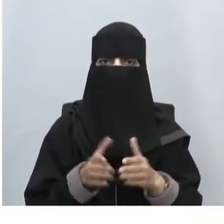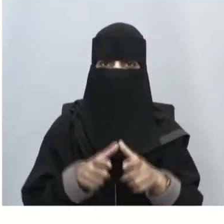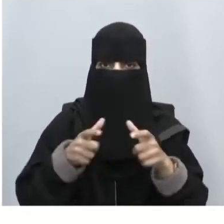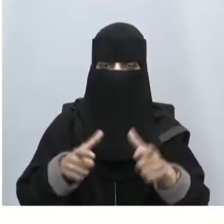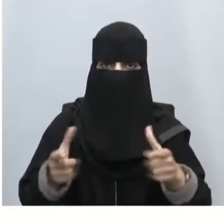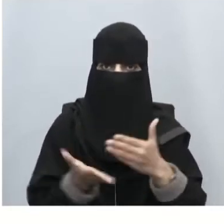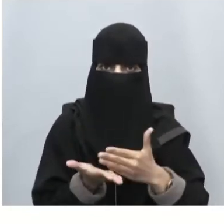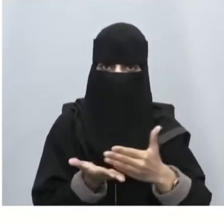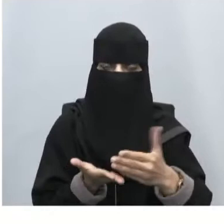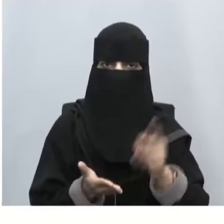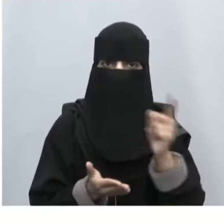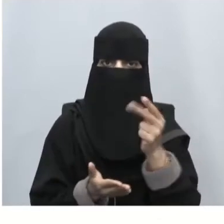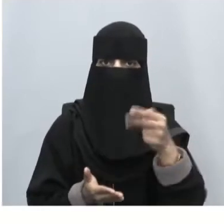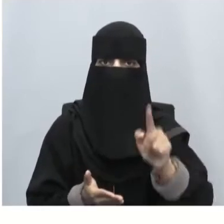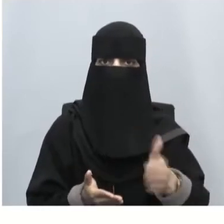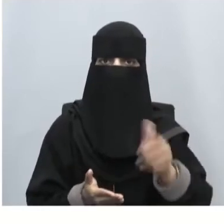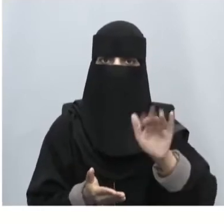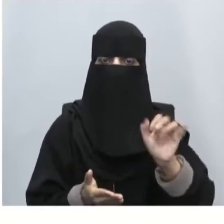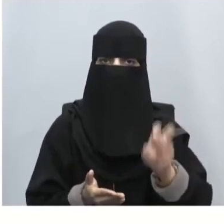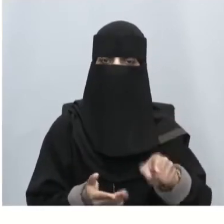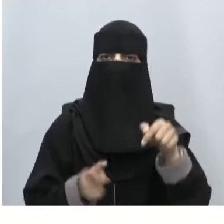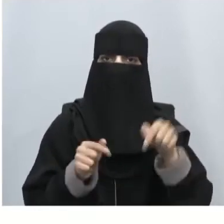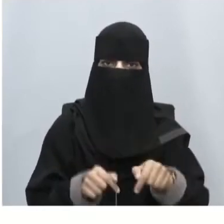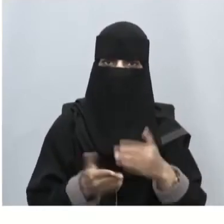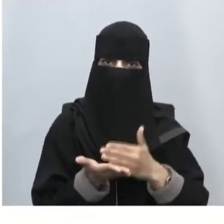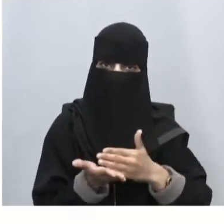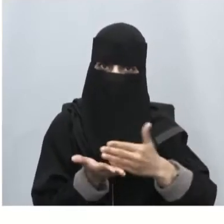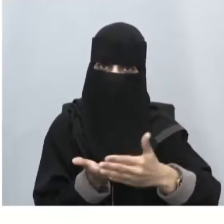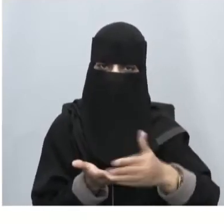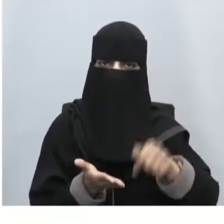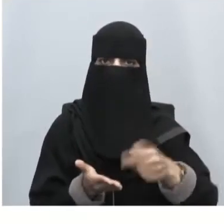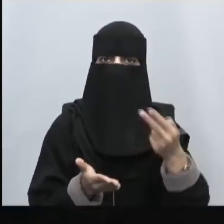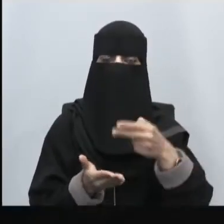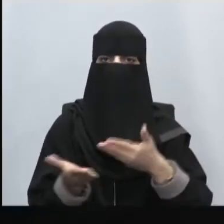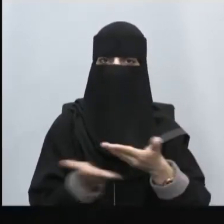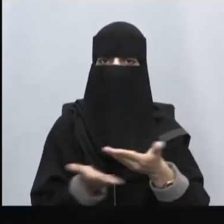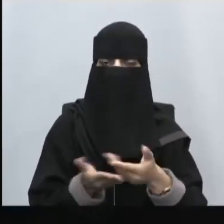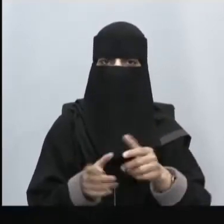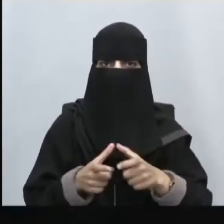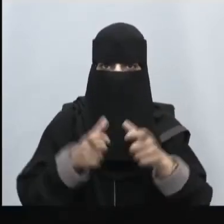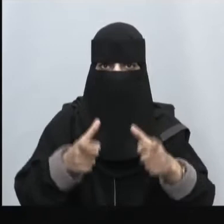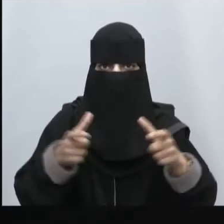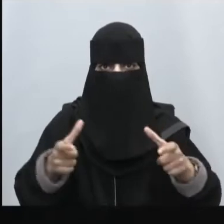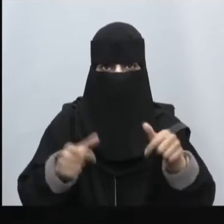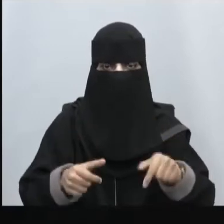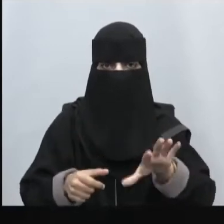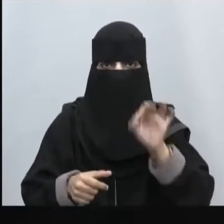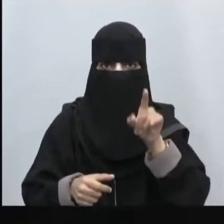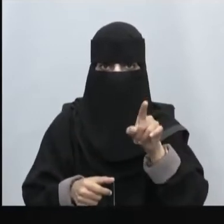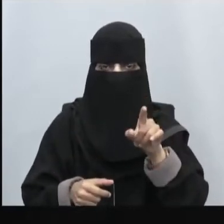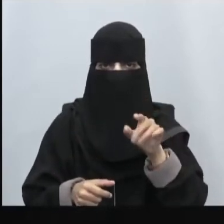الدوله العباسيه اليوم ايضا نستكمل الحديث عن امتداد هذه الدوله لكن